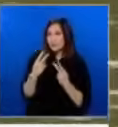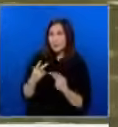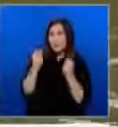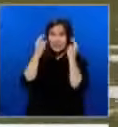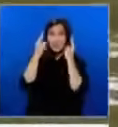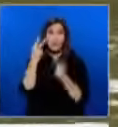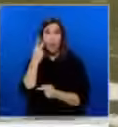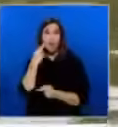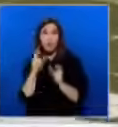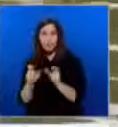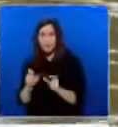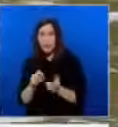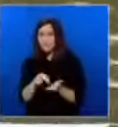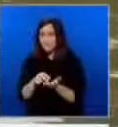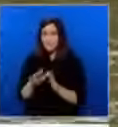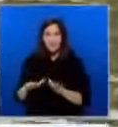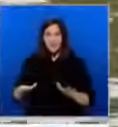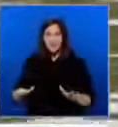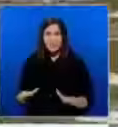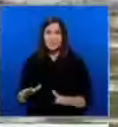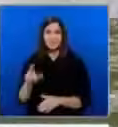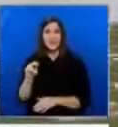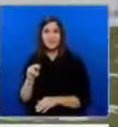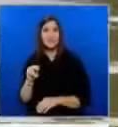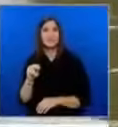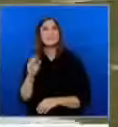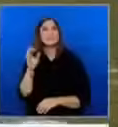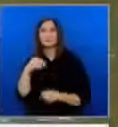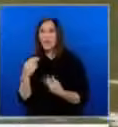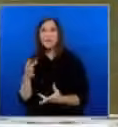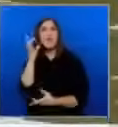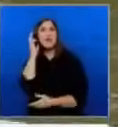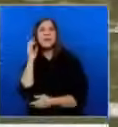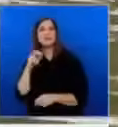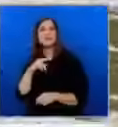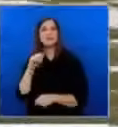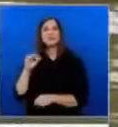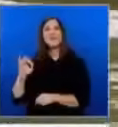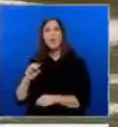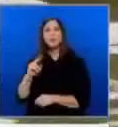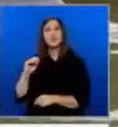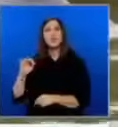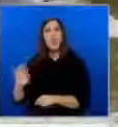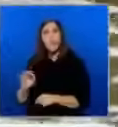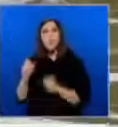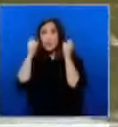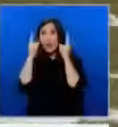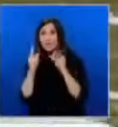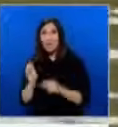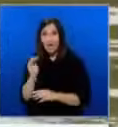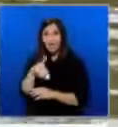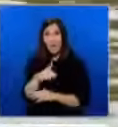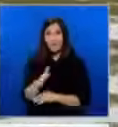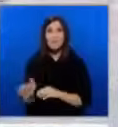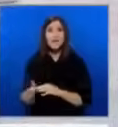изненада лондончани, а минаващите деца го нарекоха Джо-Джо. Но появата на делфин в реката, толкова далеч от морето,